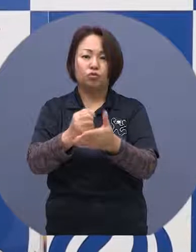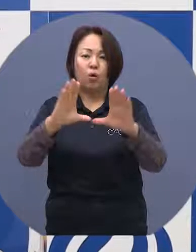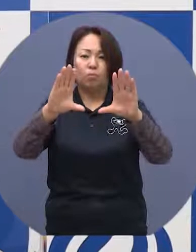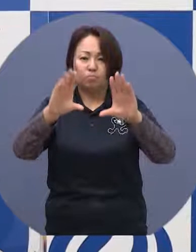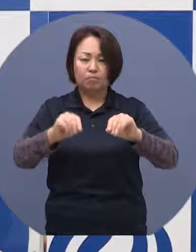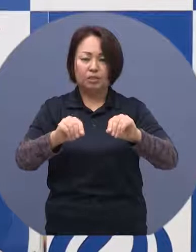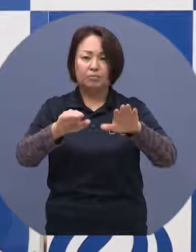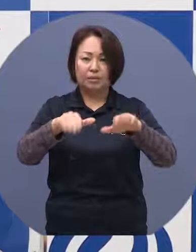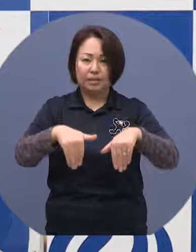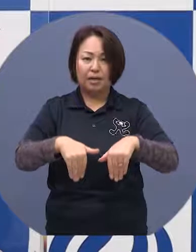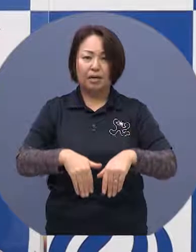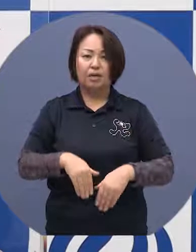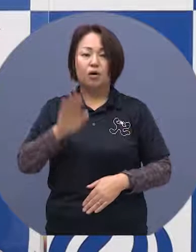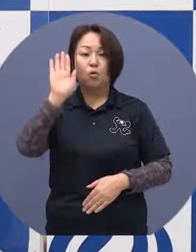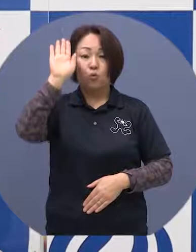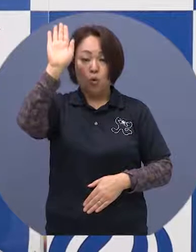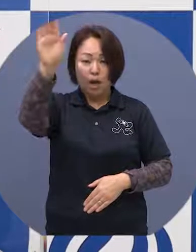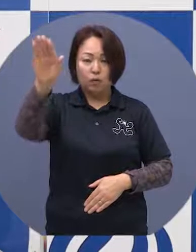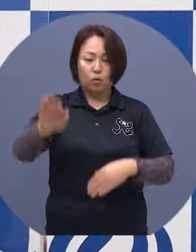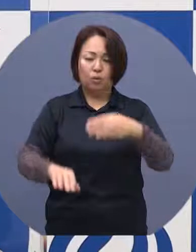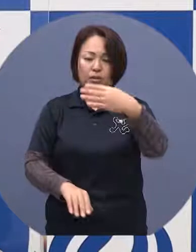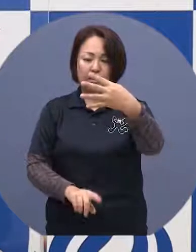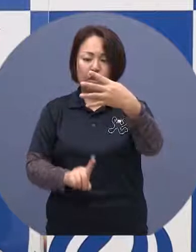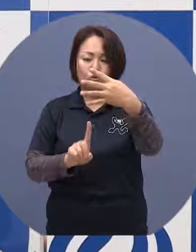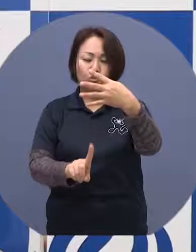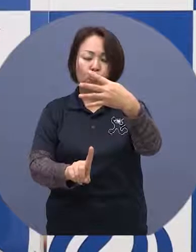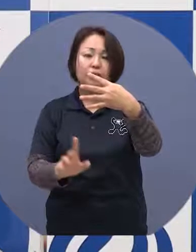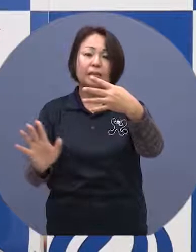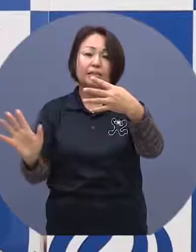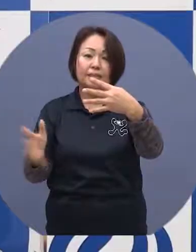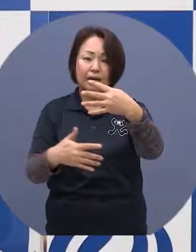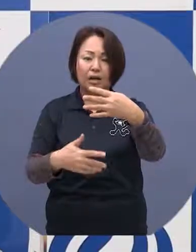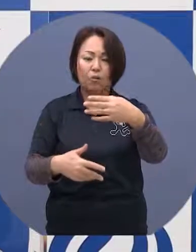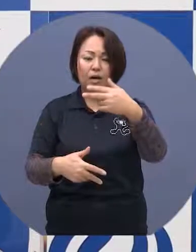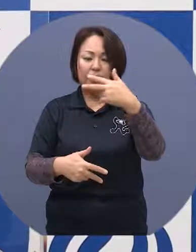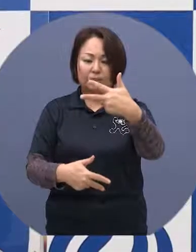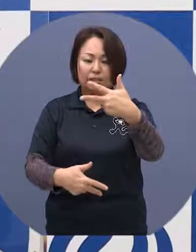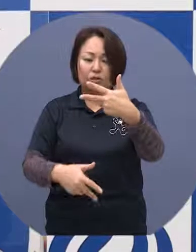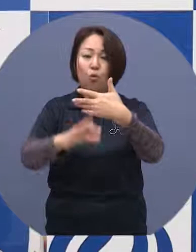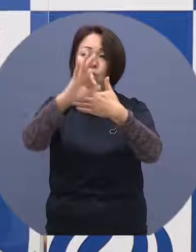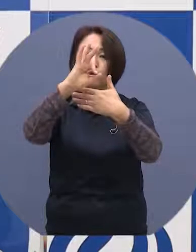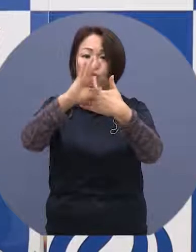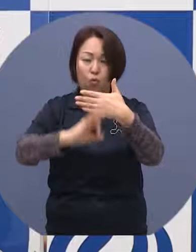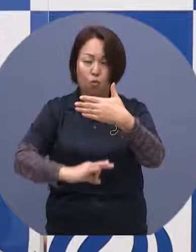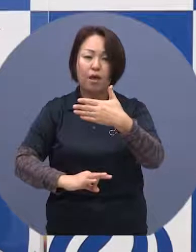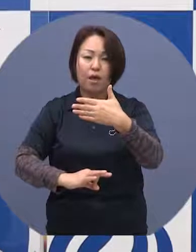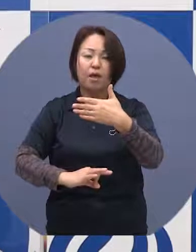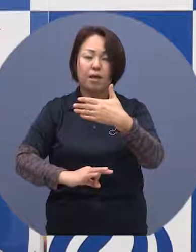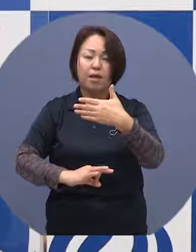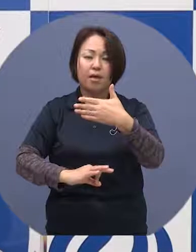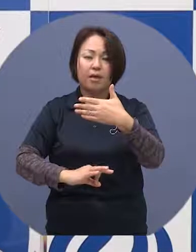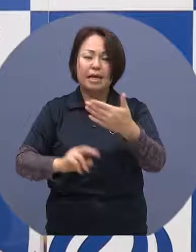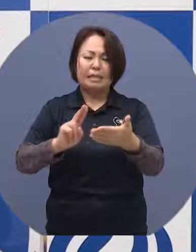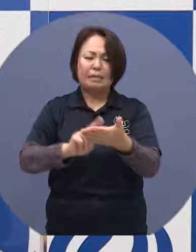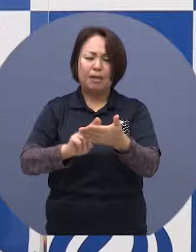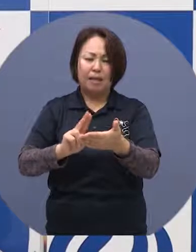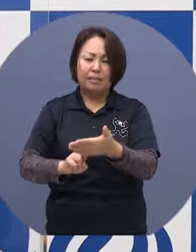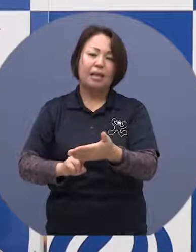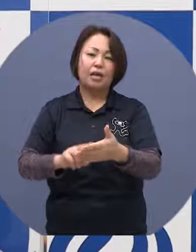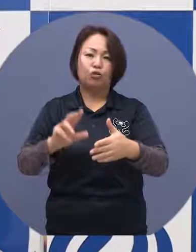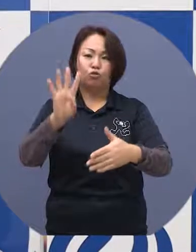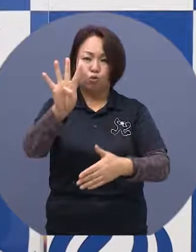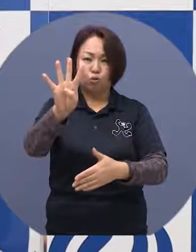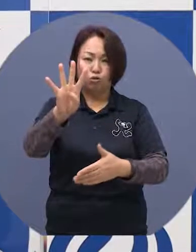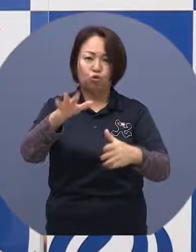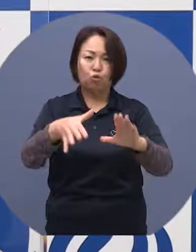を4月1日からは市の条例で規定する4つの文章に良いかかる押印を回収をさせ